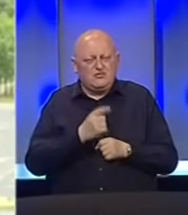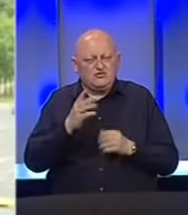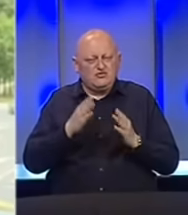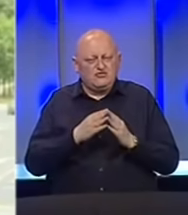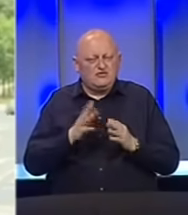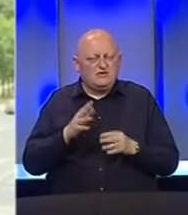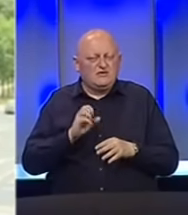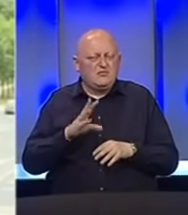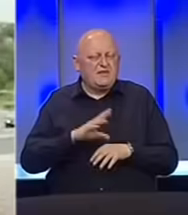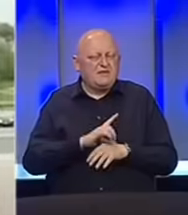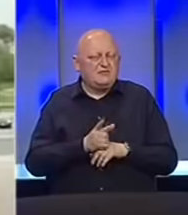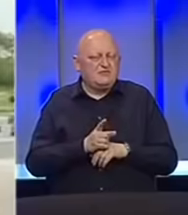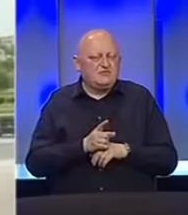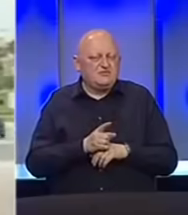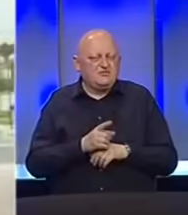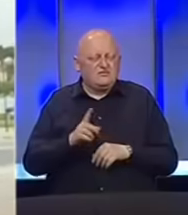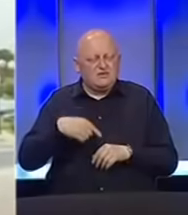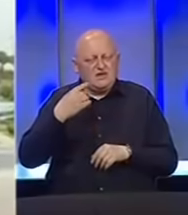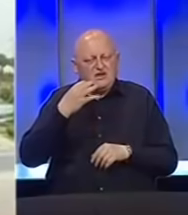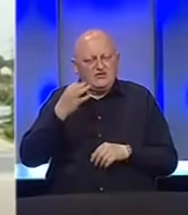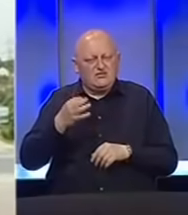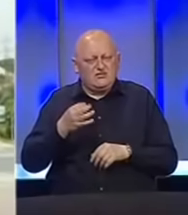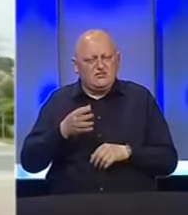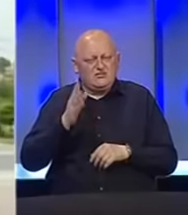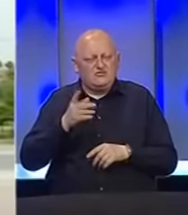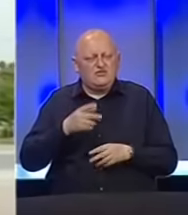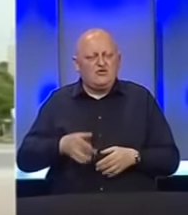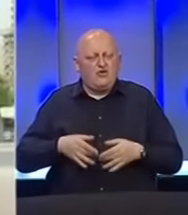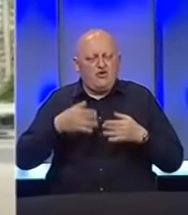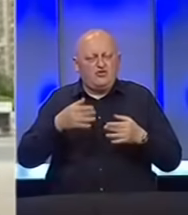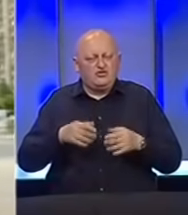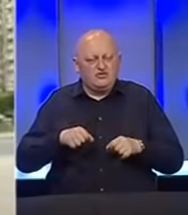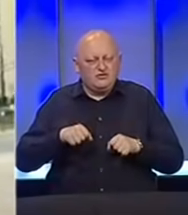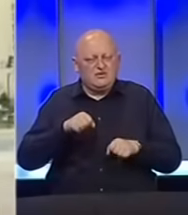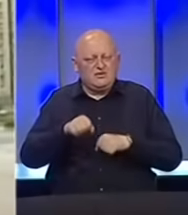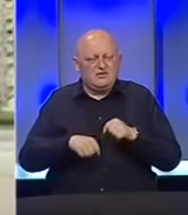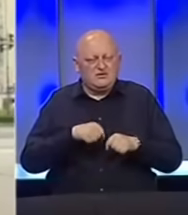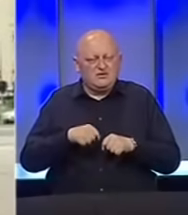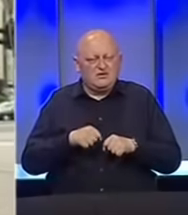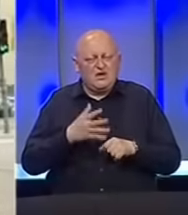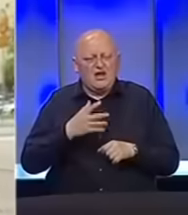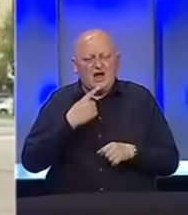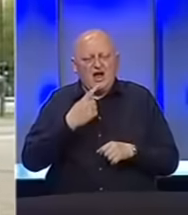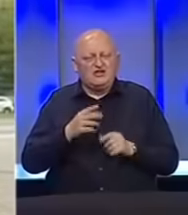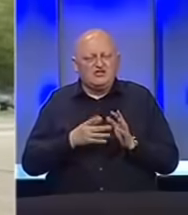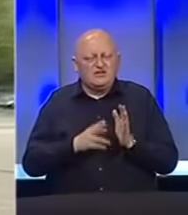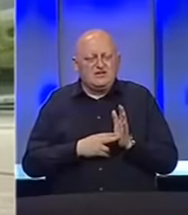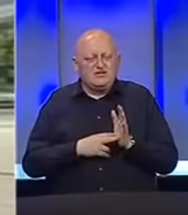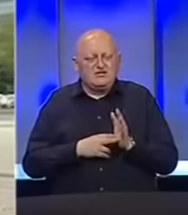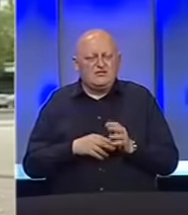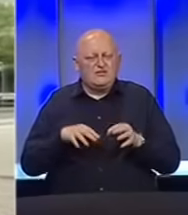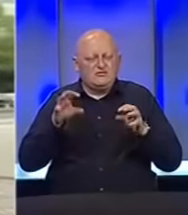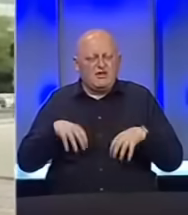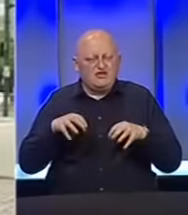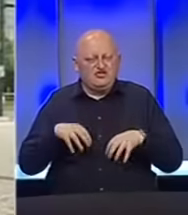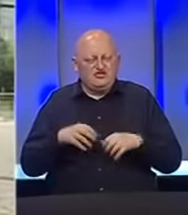dođe za nekih 15 minuta. Narednih dana ćemo ipak odložiti i romobile i bicikla, jer kako Nedim prognozira, padat